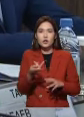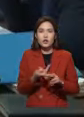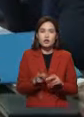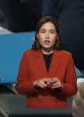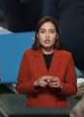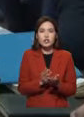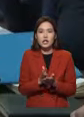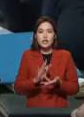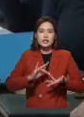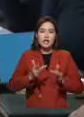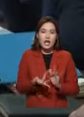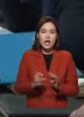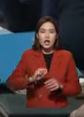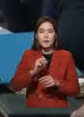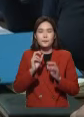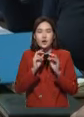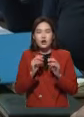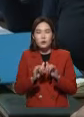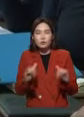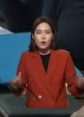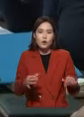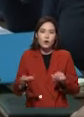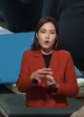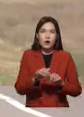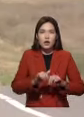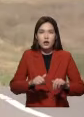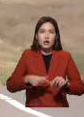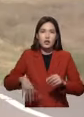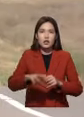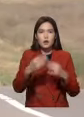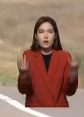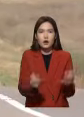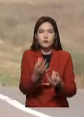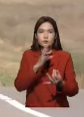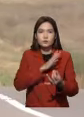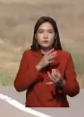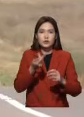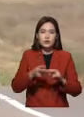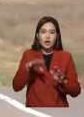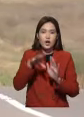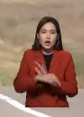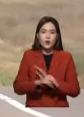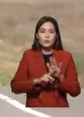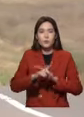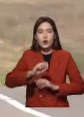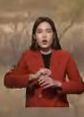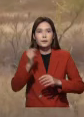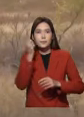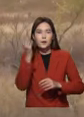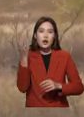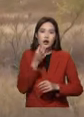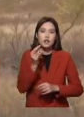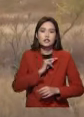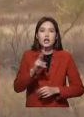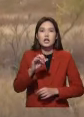өңірде интернеттің әлсіздігі ең өзекті мәселелердің бірі екенін атап өтті. Тас жолдардың бойында мүлде байланыс жоқ. Әсіресе Қызылорда